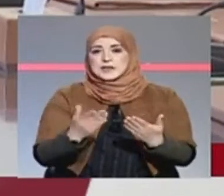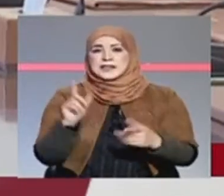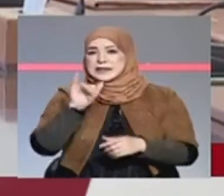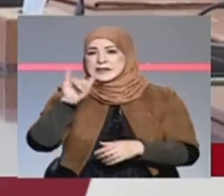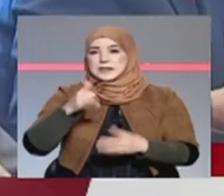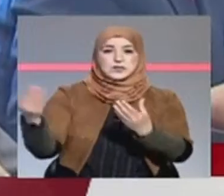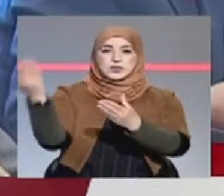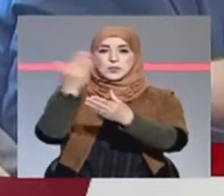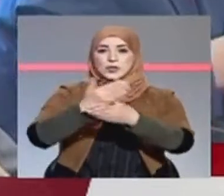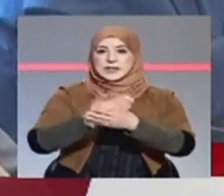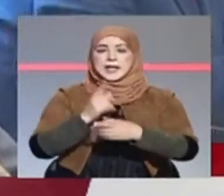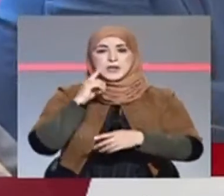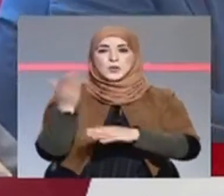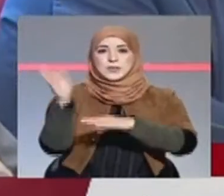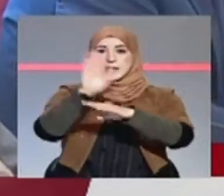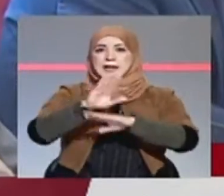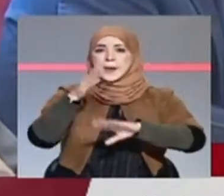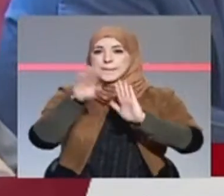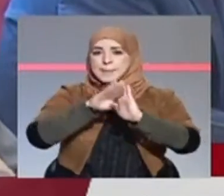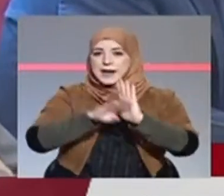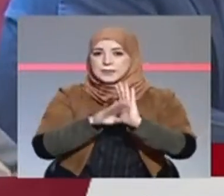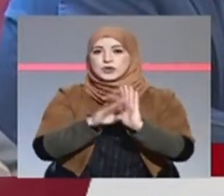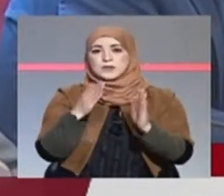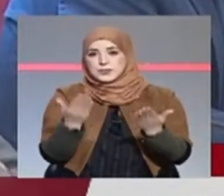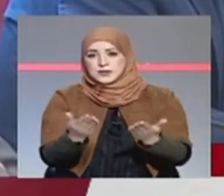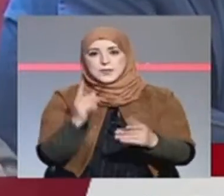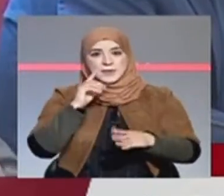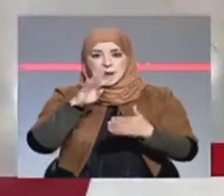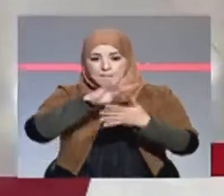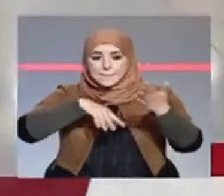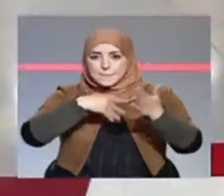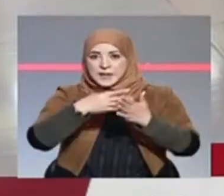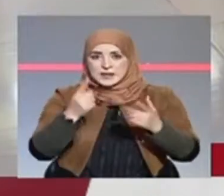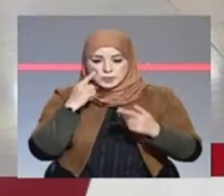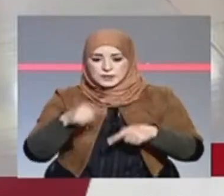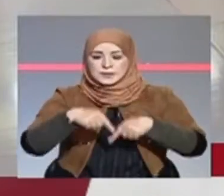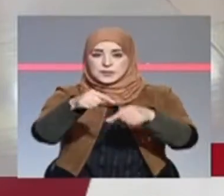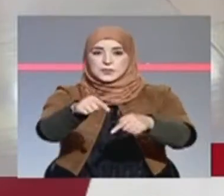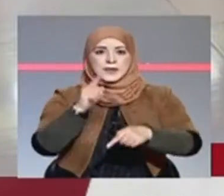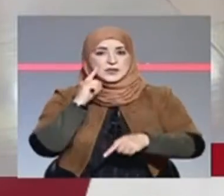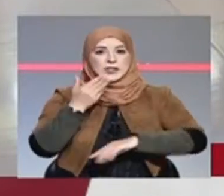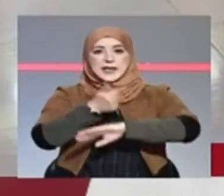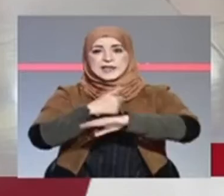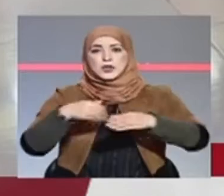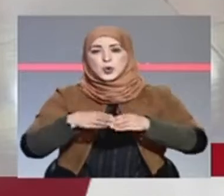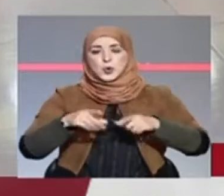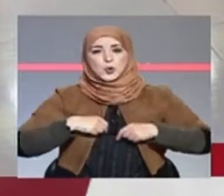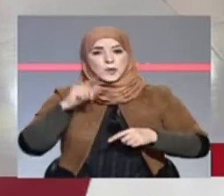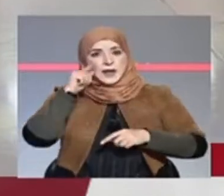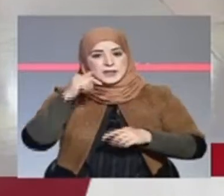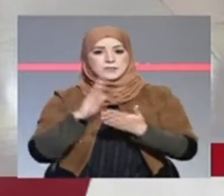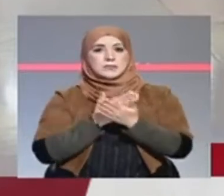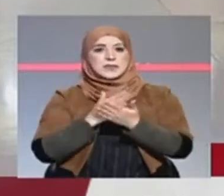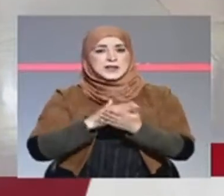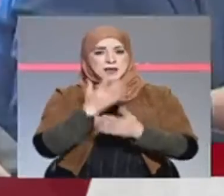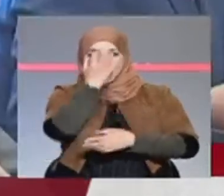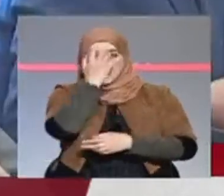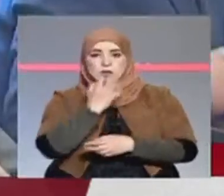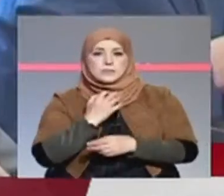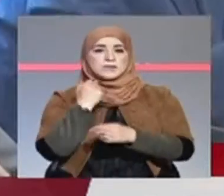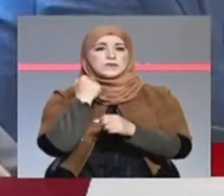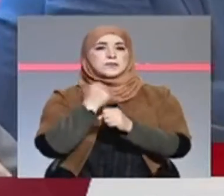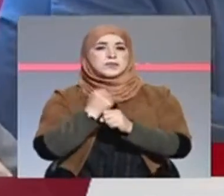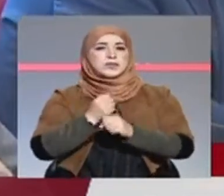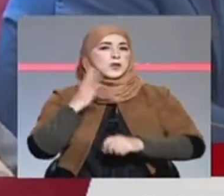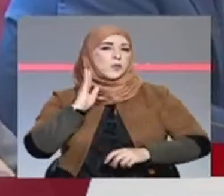مع طرح المسارات المزمع اتباعها فيما تبقى من الرزنامه يشدد رئيس الحكومه على ضروره الاعداد الجديد لوحده من اكبر